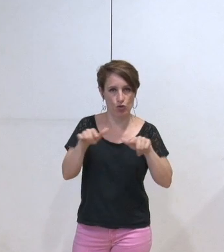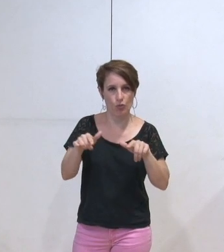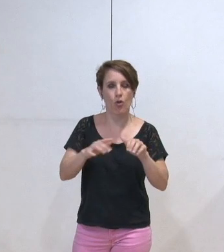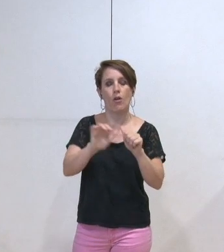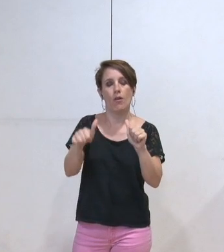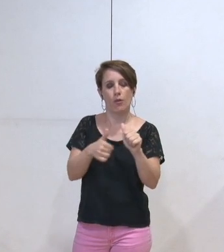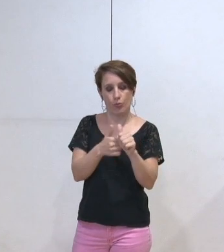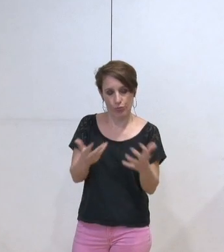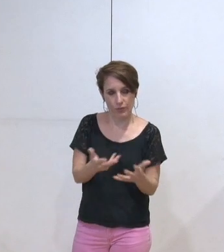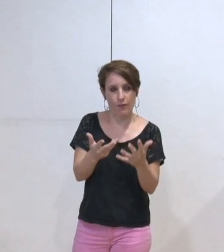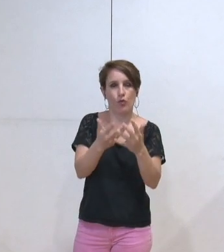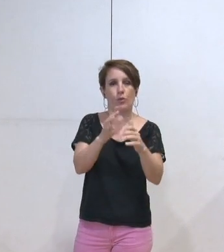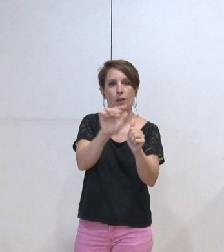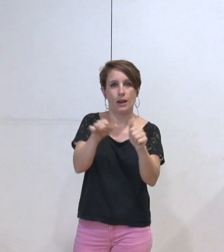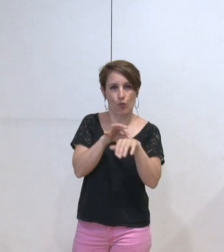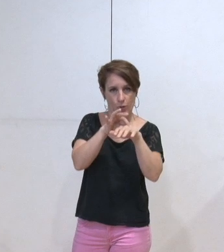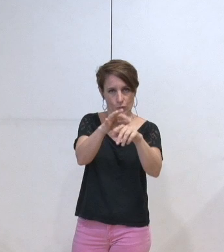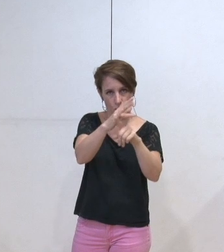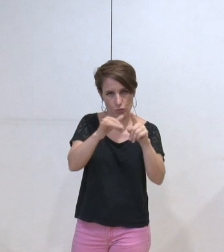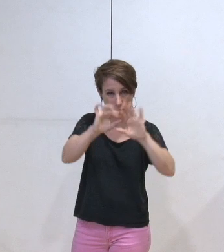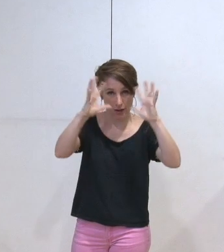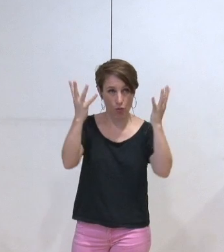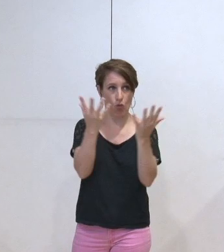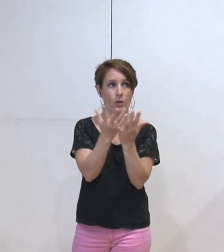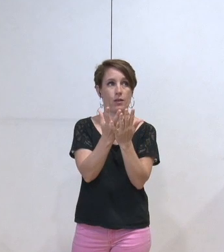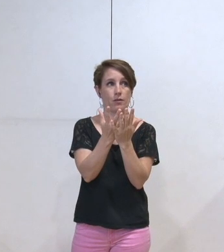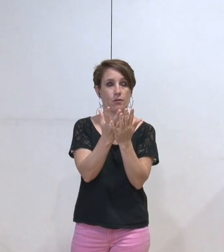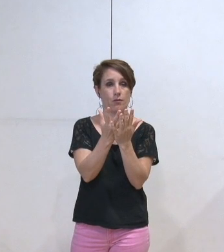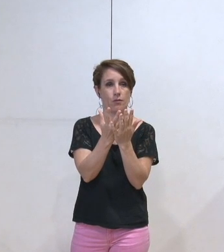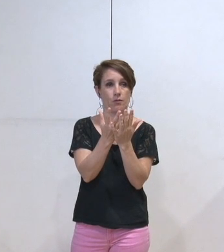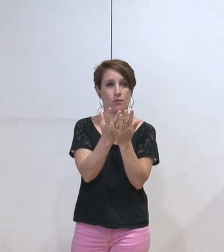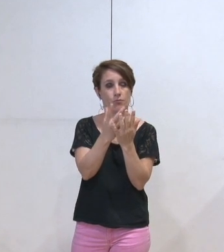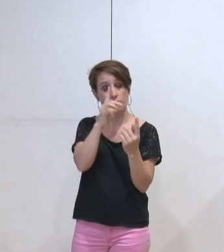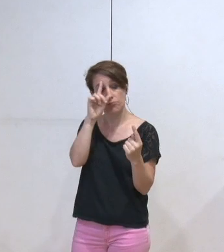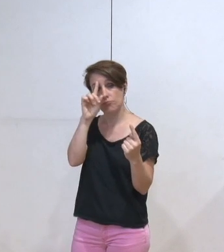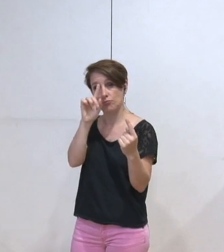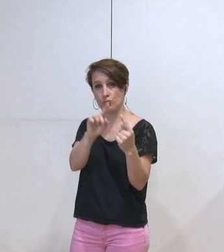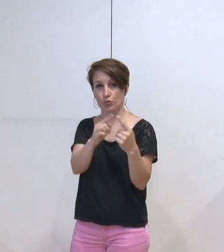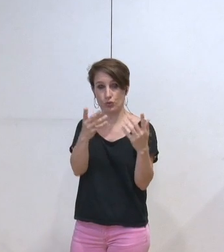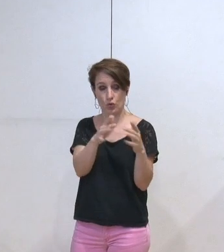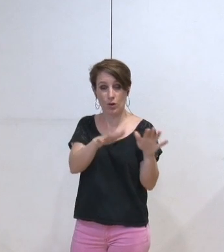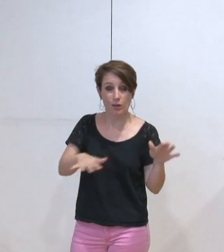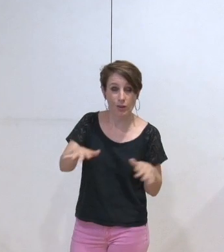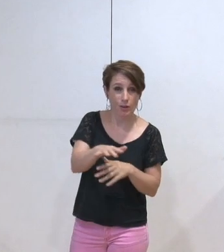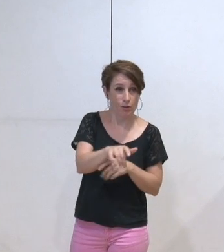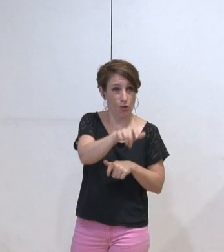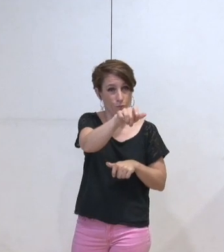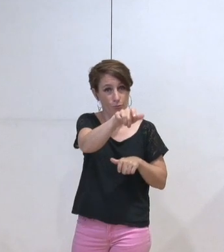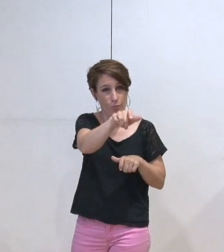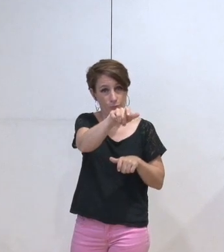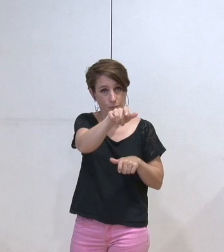social global qui permet de répondre aux besoins des personnes dans leur globalité et non en